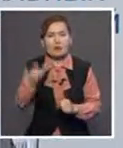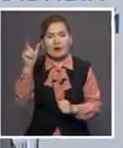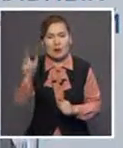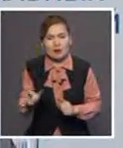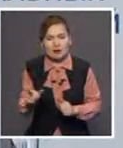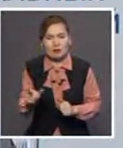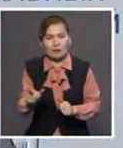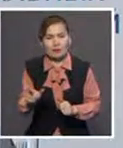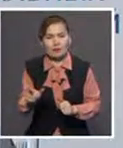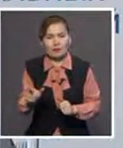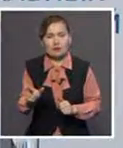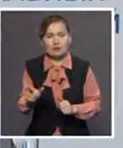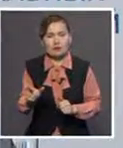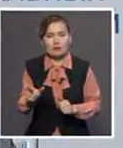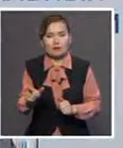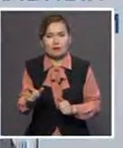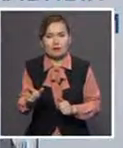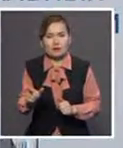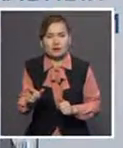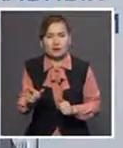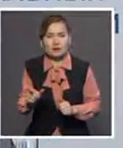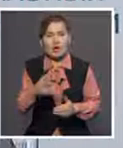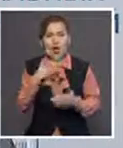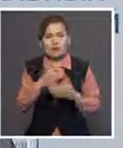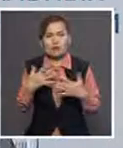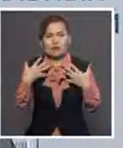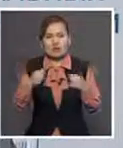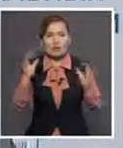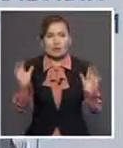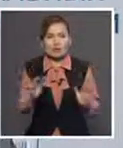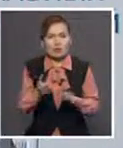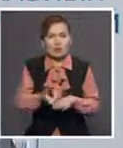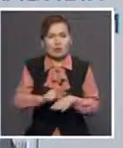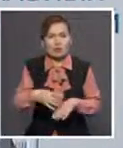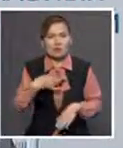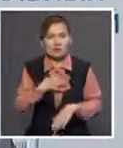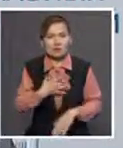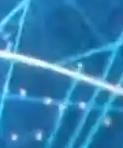Қазақстанның азаматы өз денсаулығын сақтау өте маңызды болып отыр.